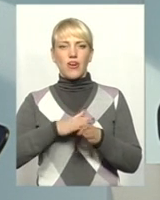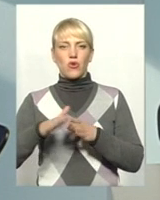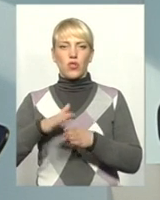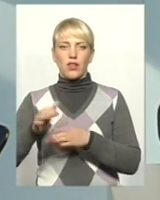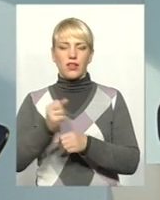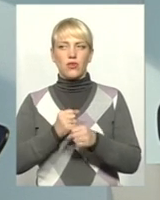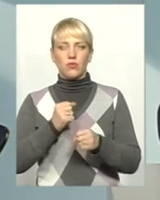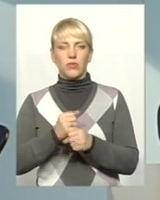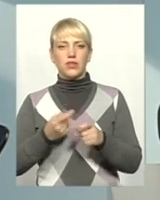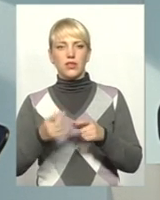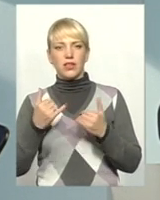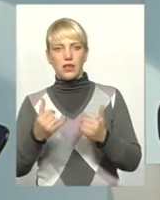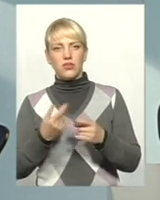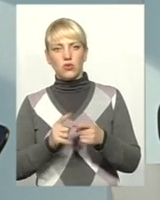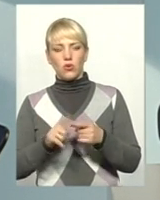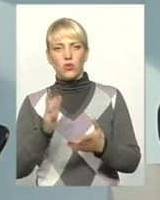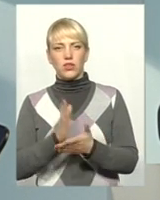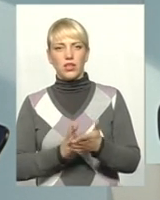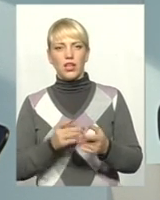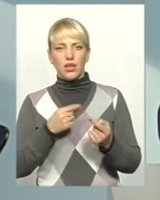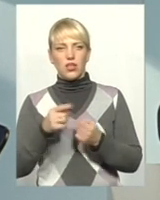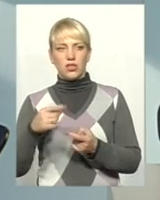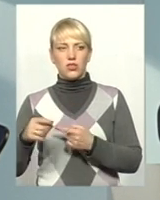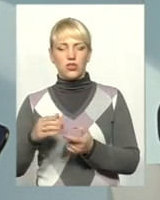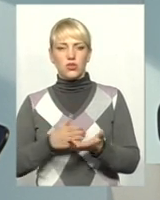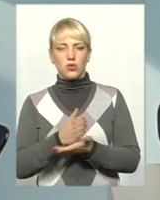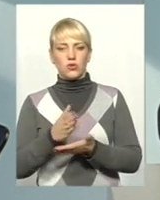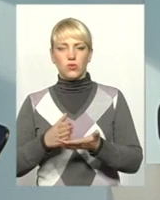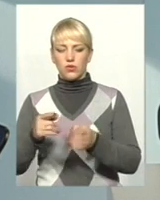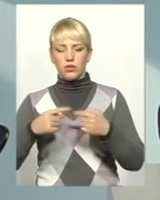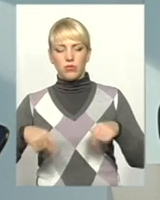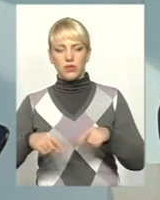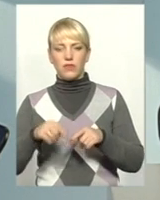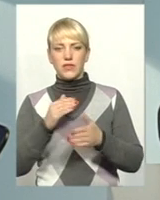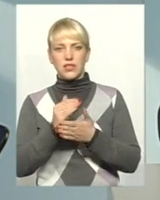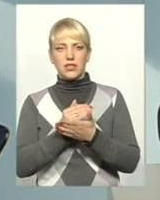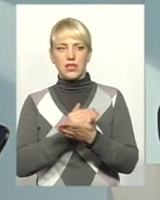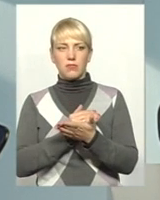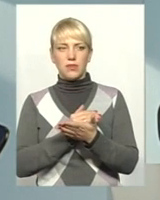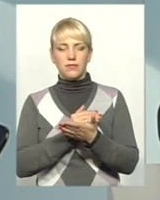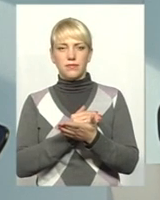Крім цього, є інші структурні підрозділі, і як в системі